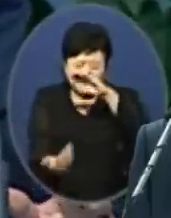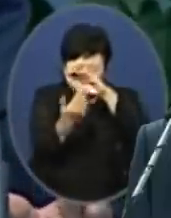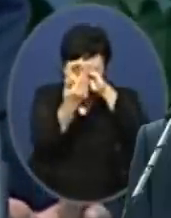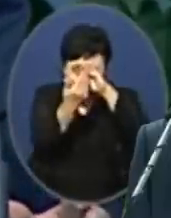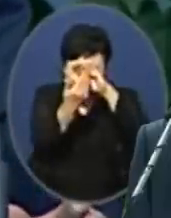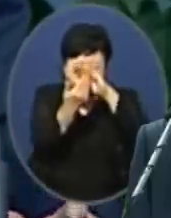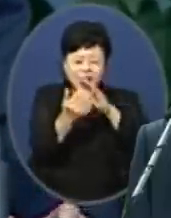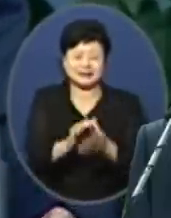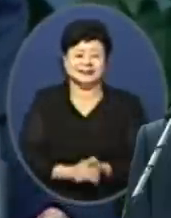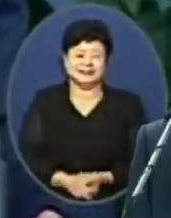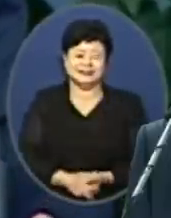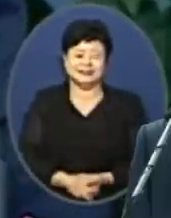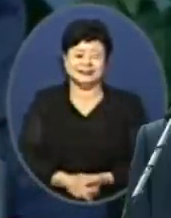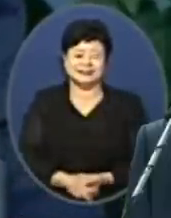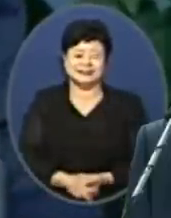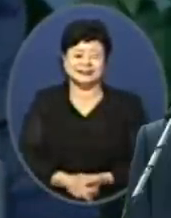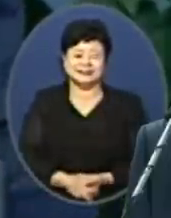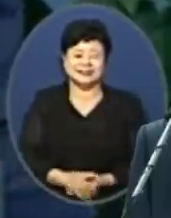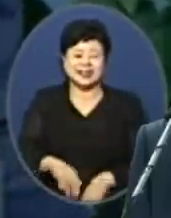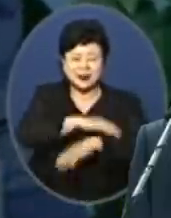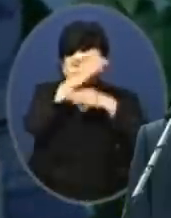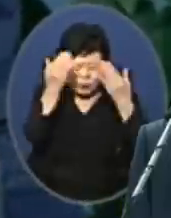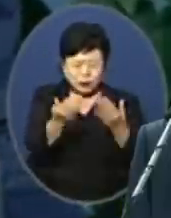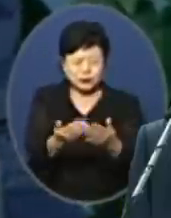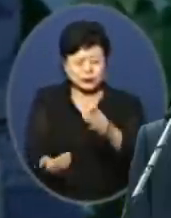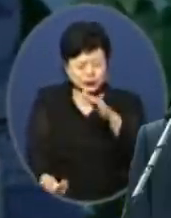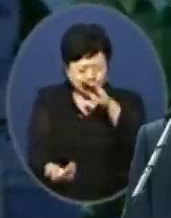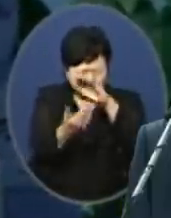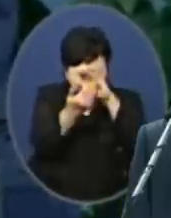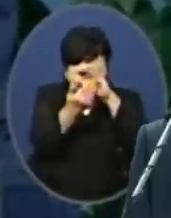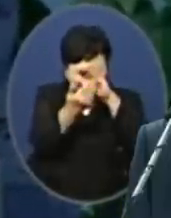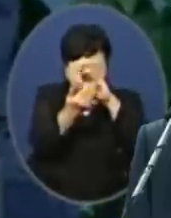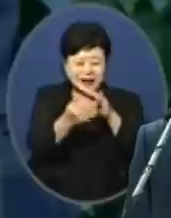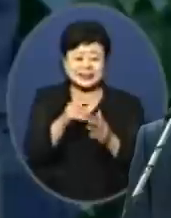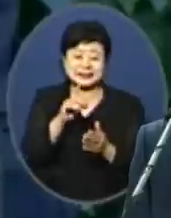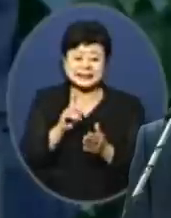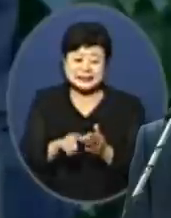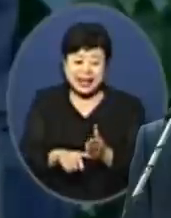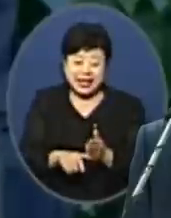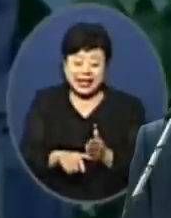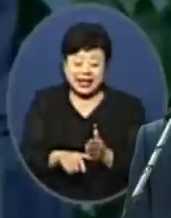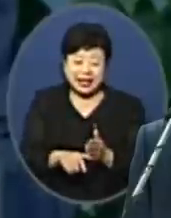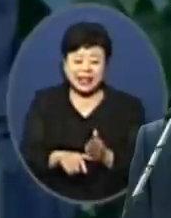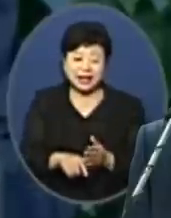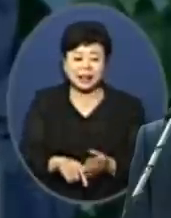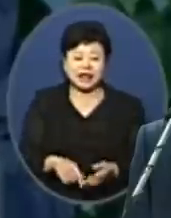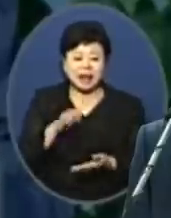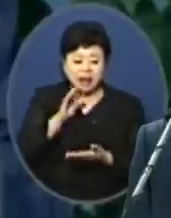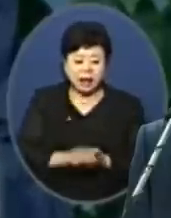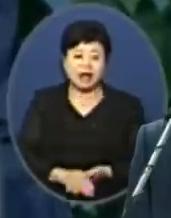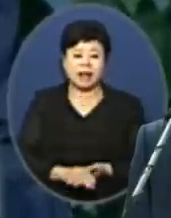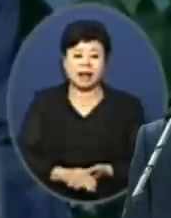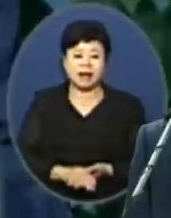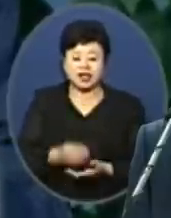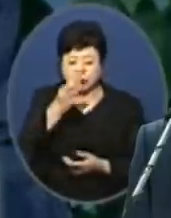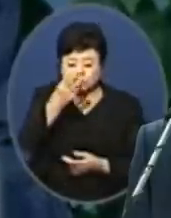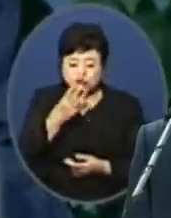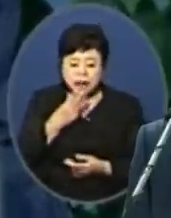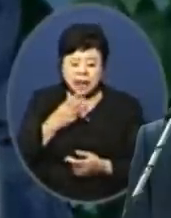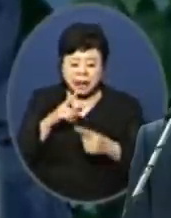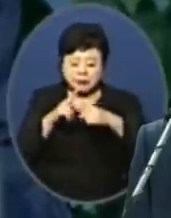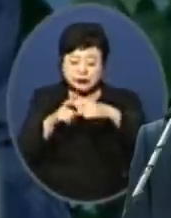이루었다 테텔레스타이 하실 때 아 예루살렘